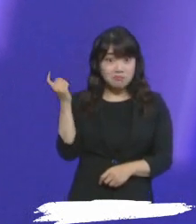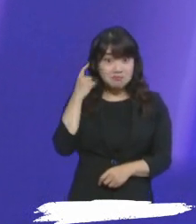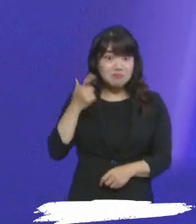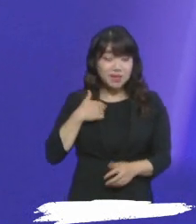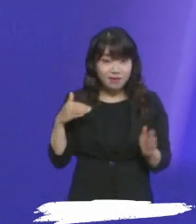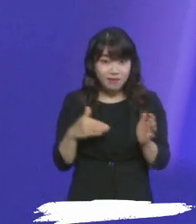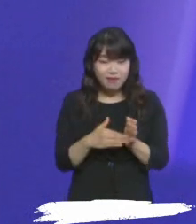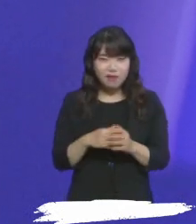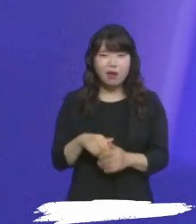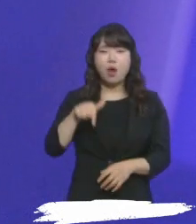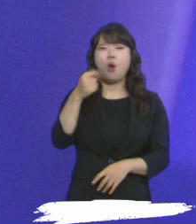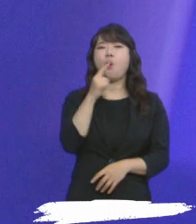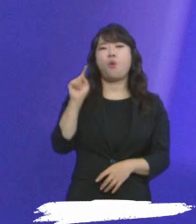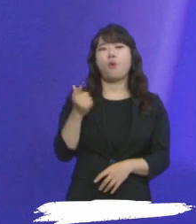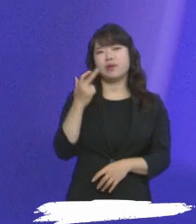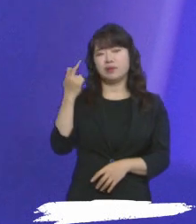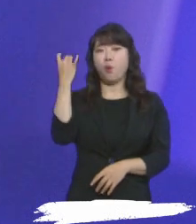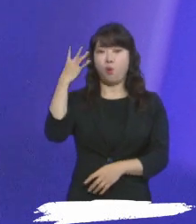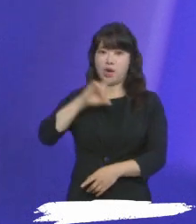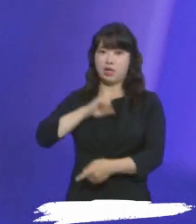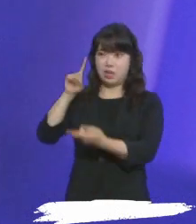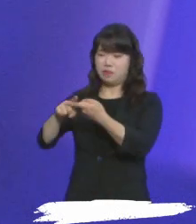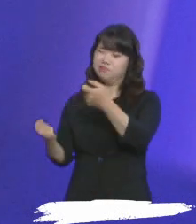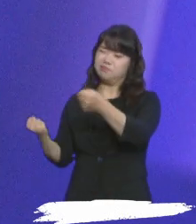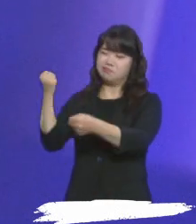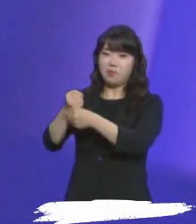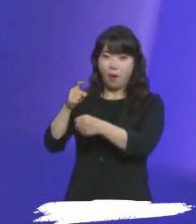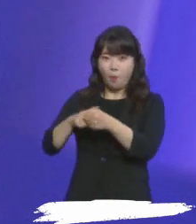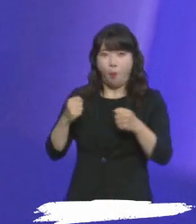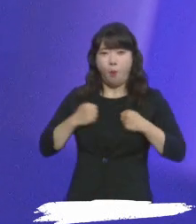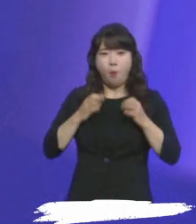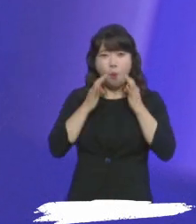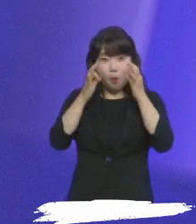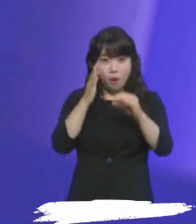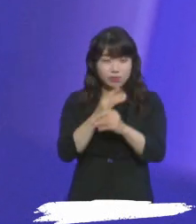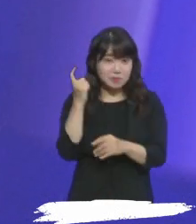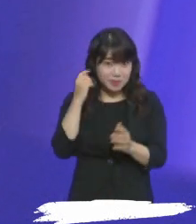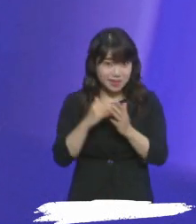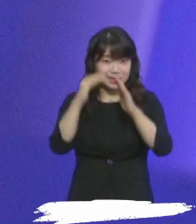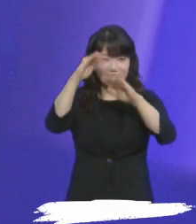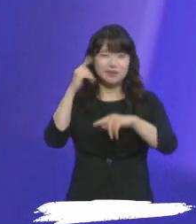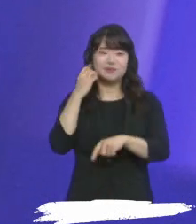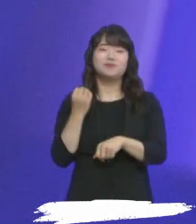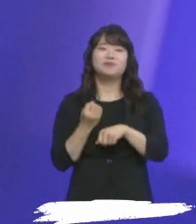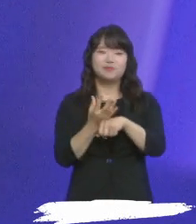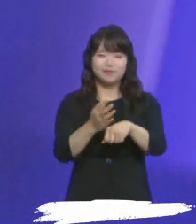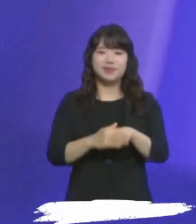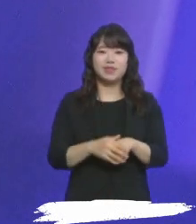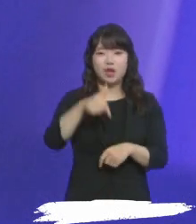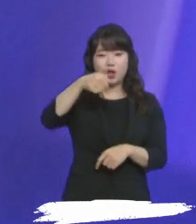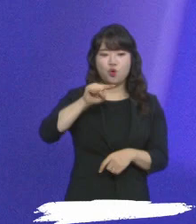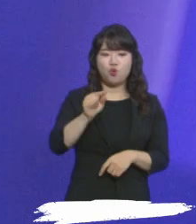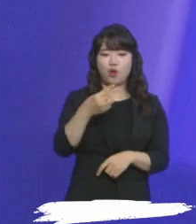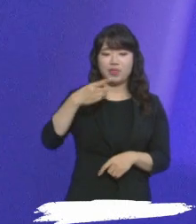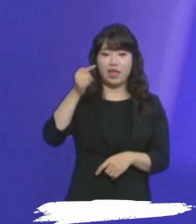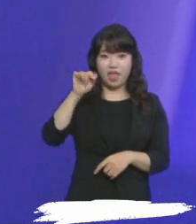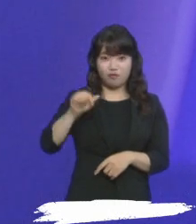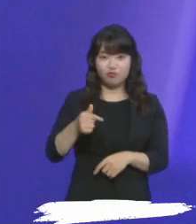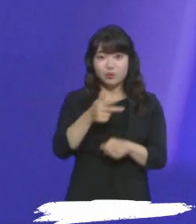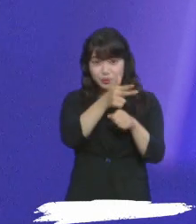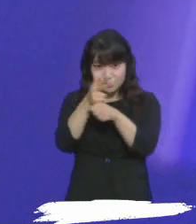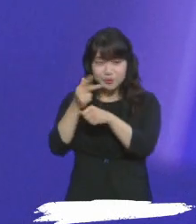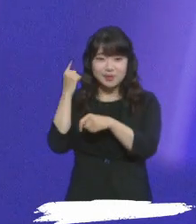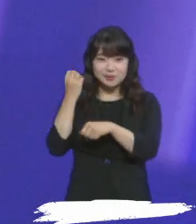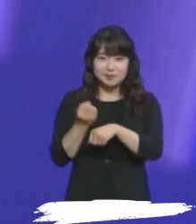계신가요? 관산이라는 원래 이름을 되찾고자 하는 사람들이 있다고 하는데요. 관련 소식 강서구 권태훈 주민통신원이